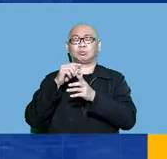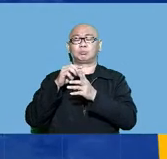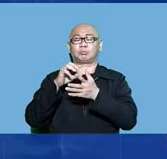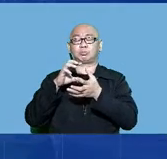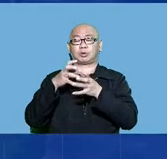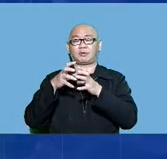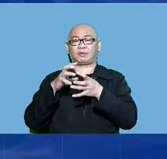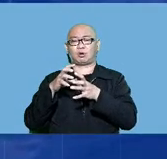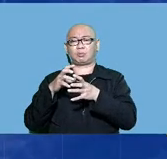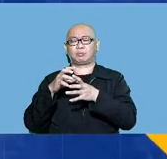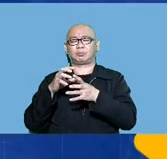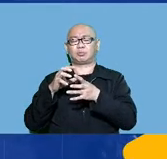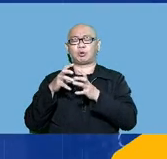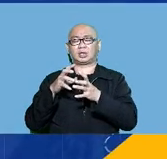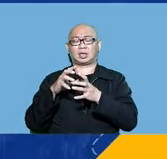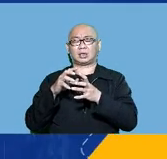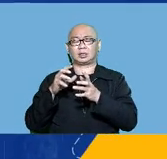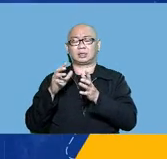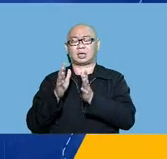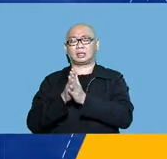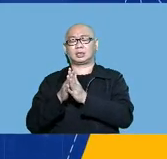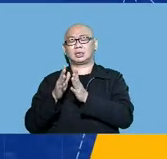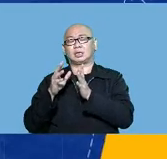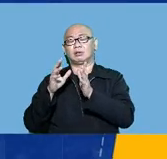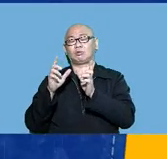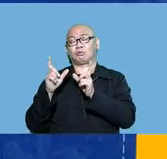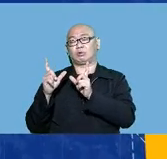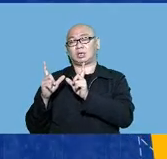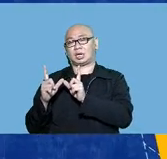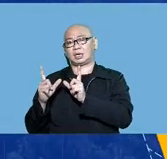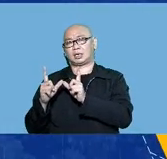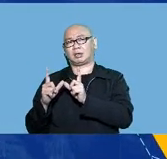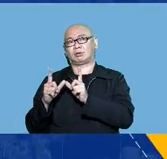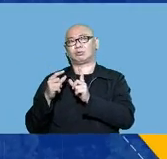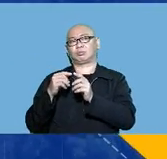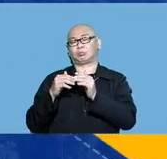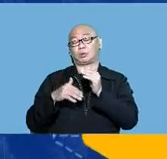developing, dan region fully developed.